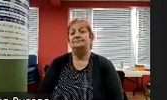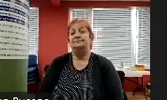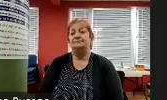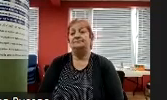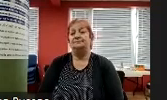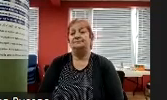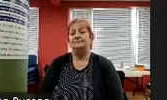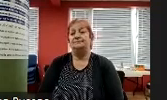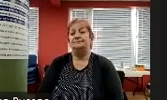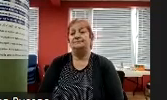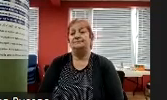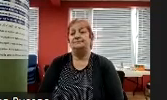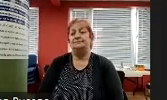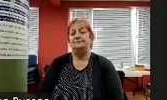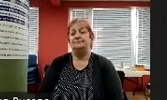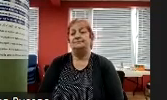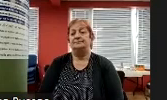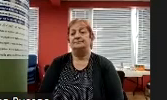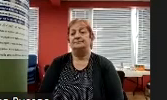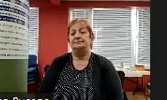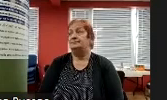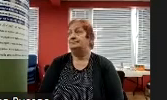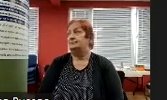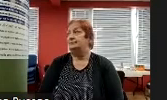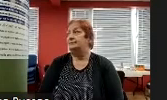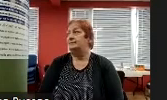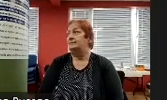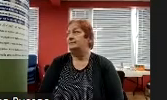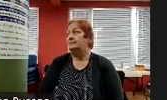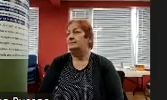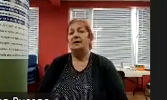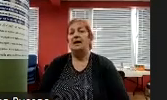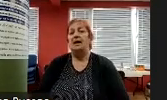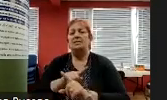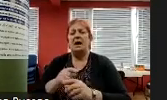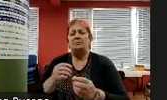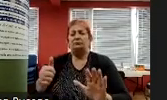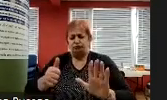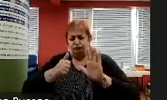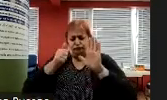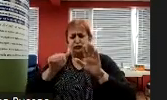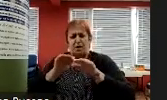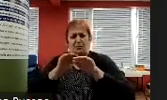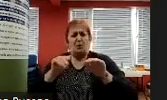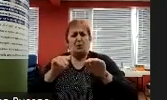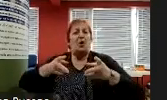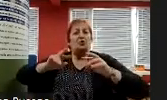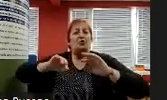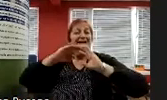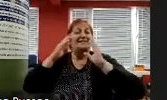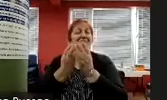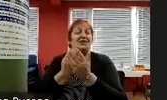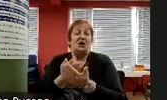for some reason. For us, Няма перфектна платформа, която да отговаря на всички изисквания,